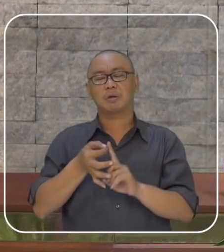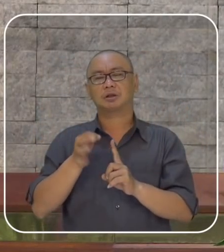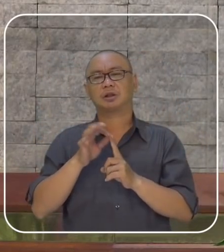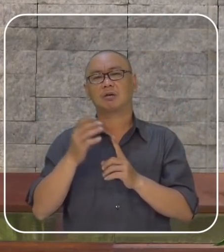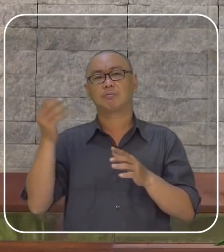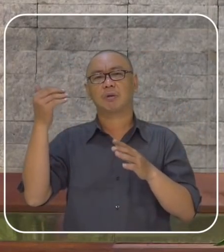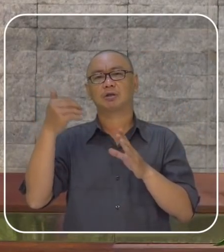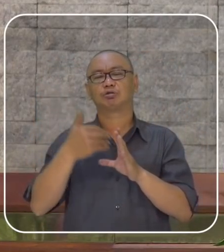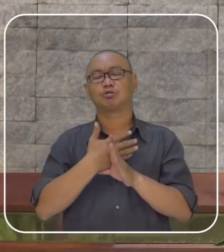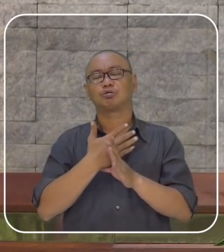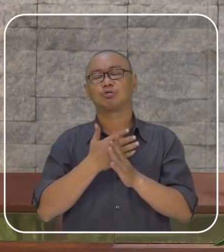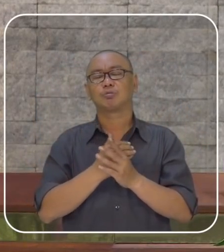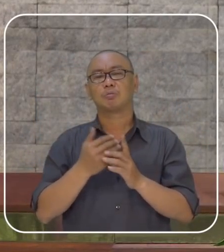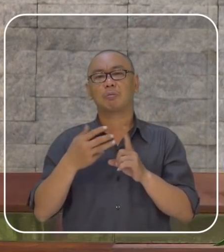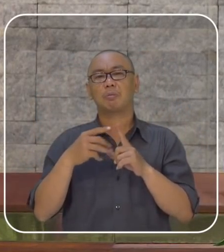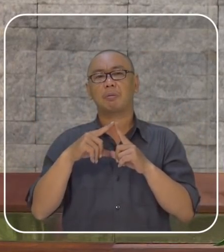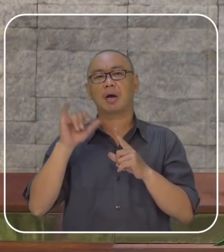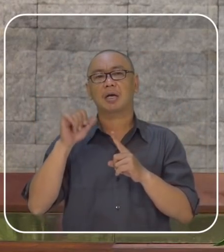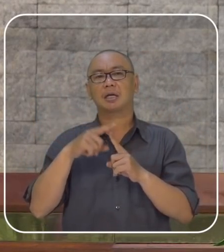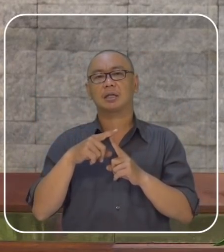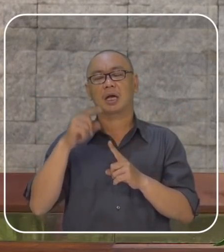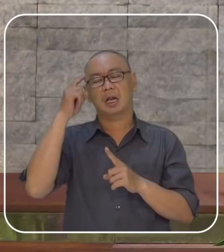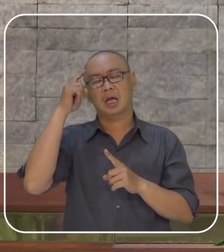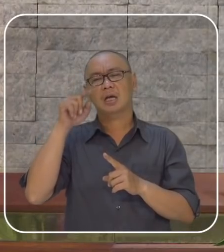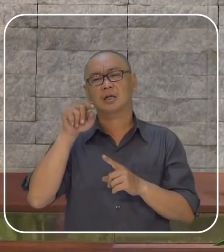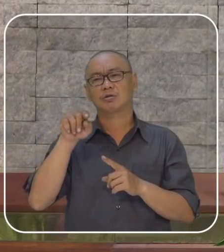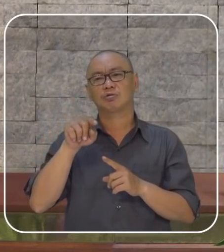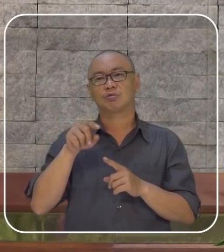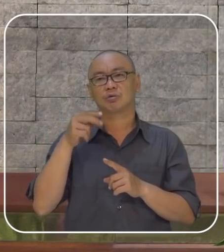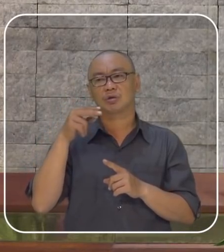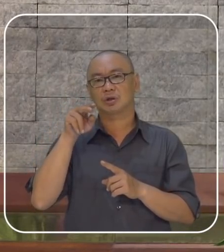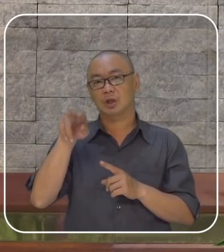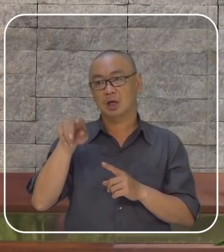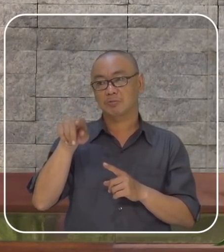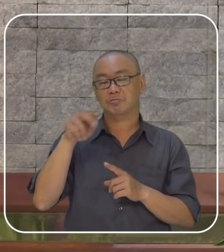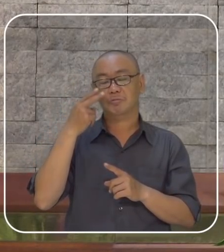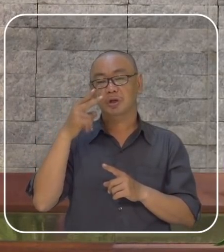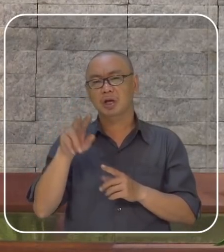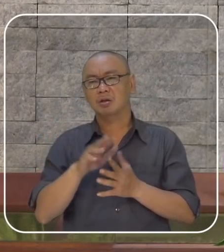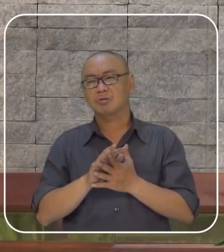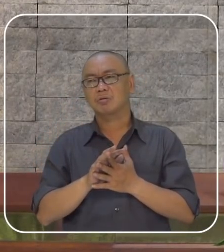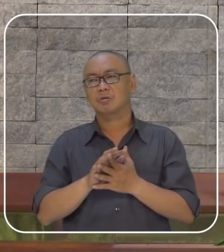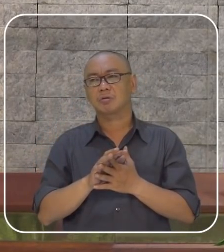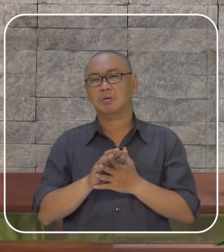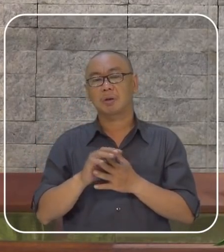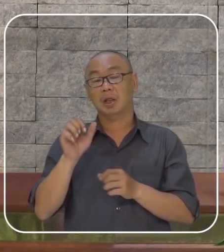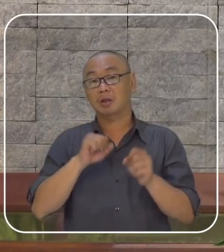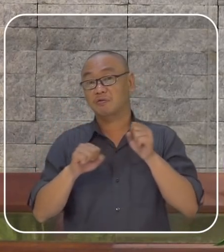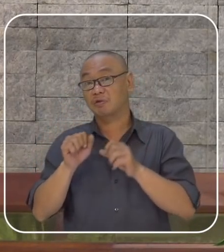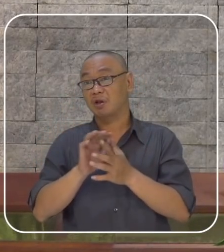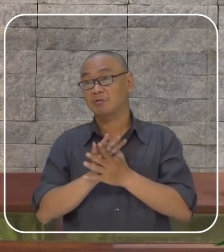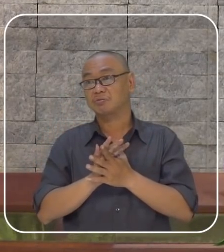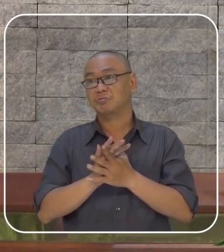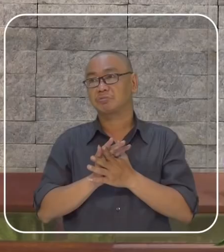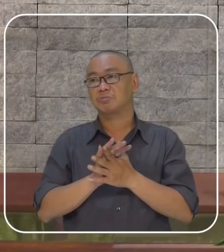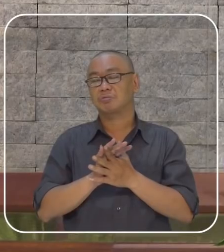itu, dia melihat satu aktivitas para pedagang yang memanfaatkan aktivitas